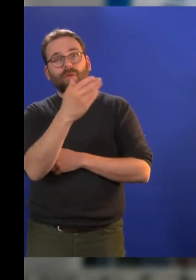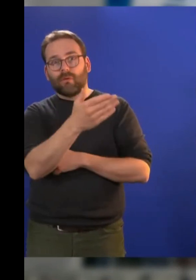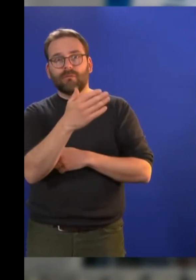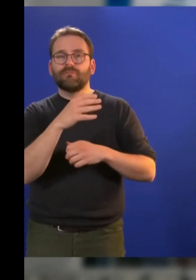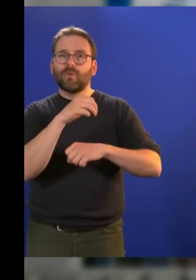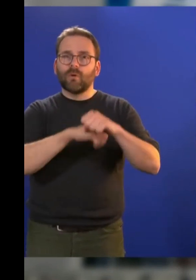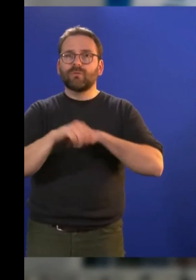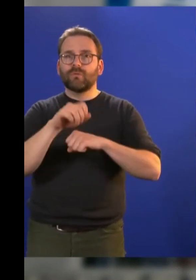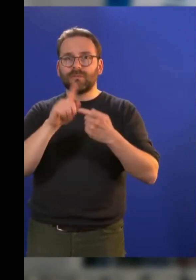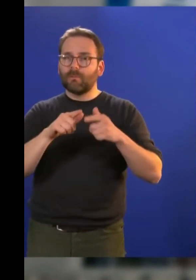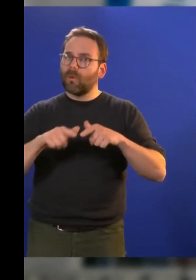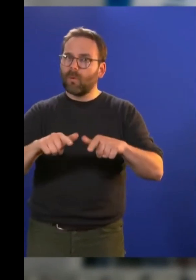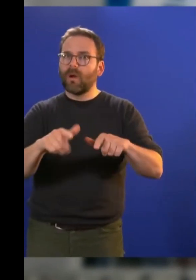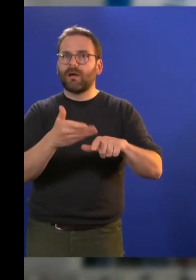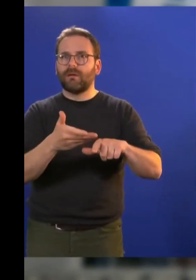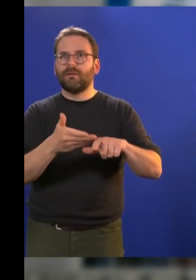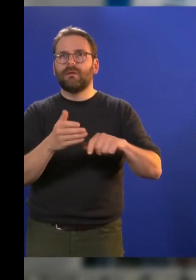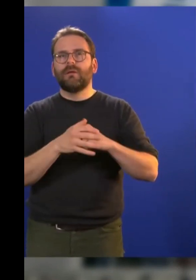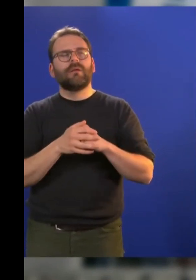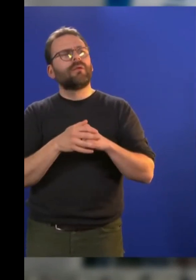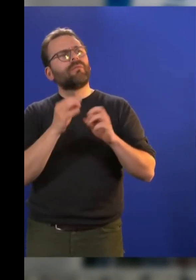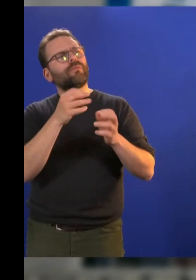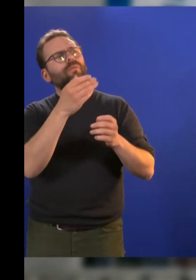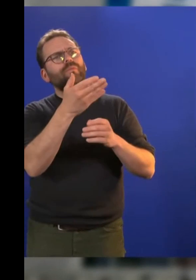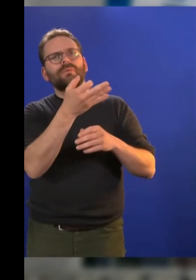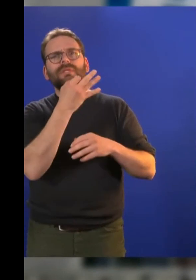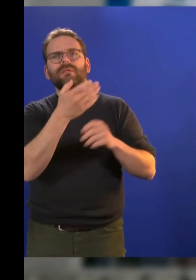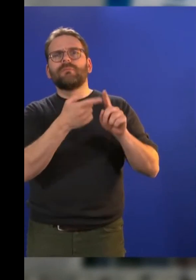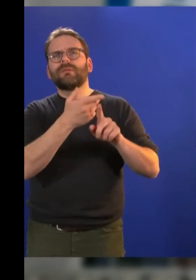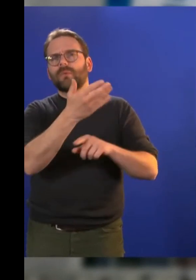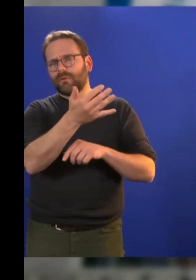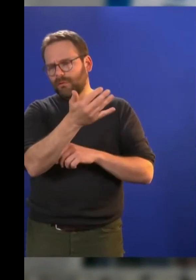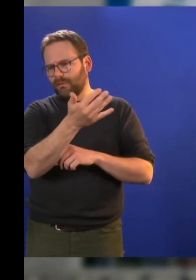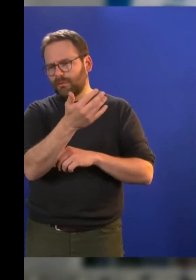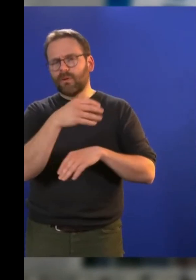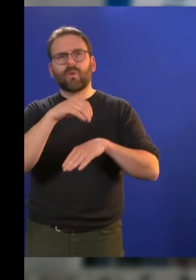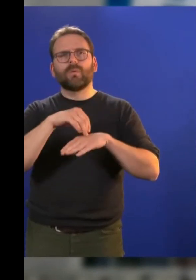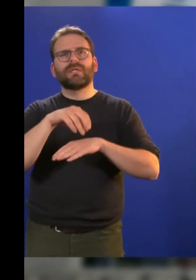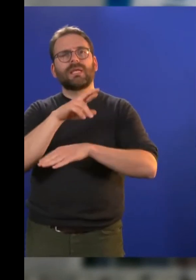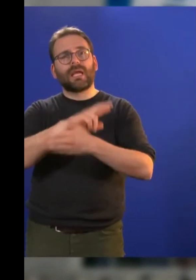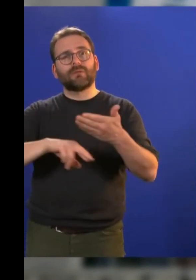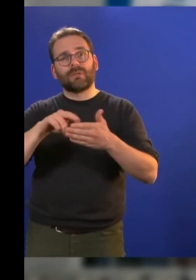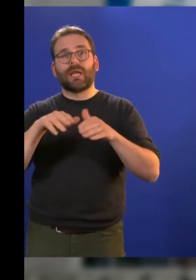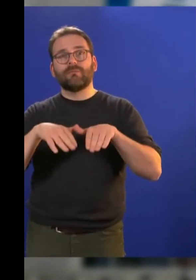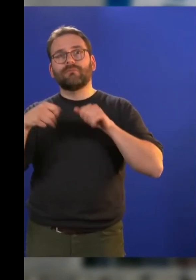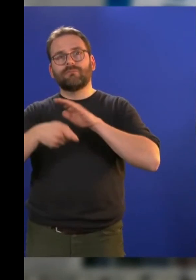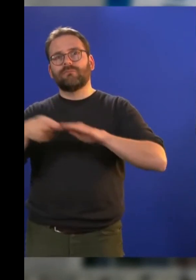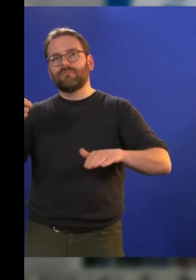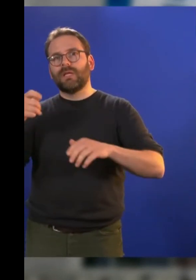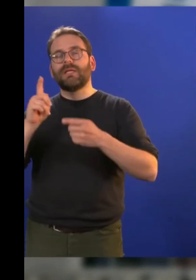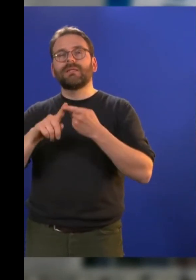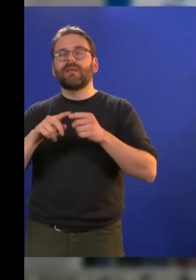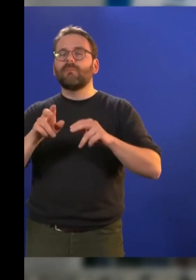s'occupe de la Loire. Vous spécifiez que le Conseil régional s'est retiré donc de l'entretien des